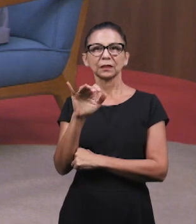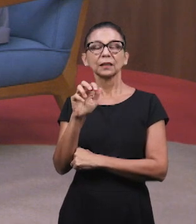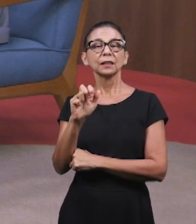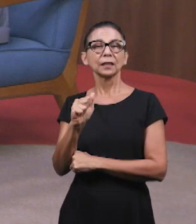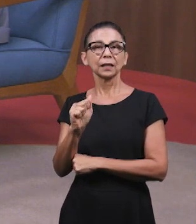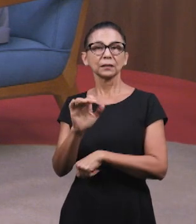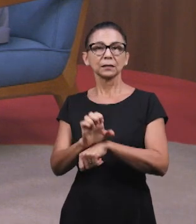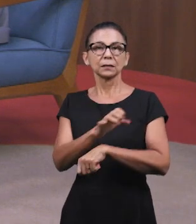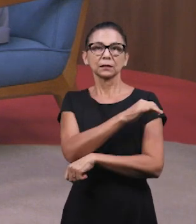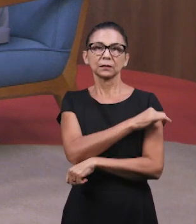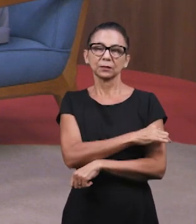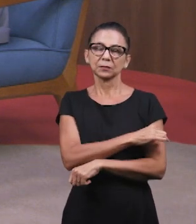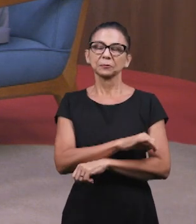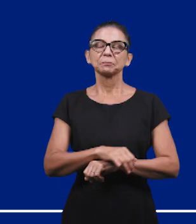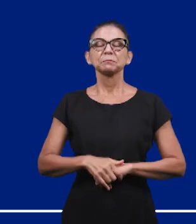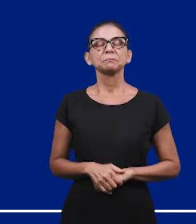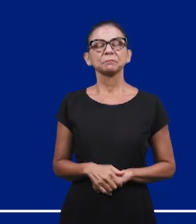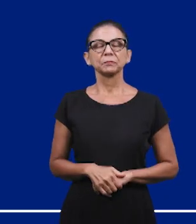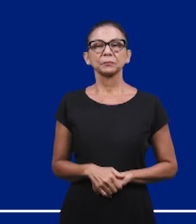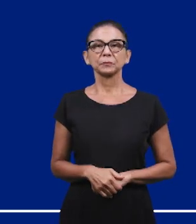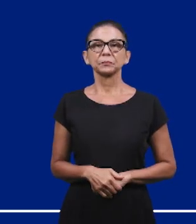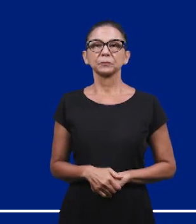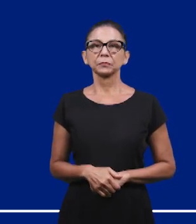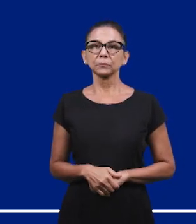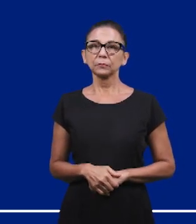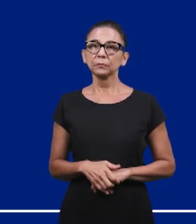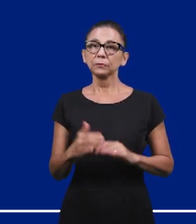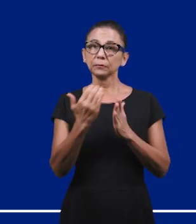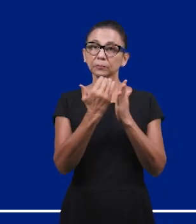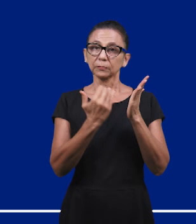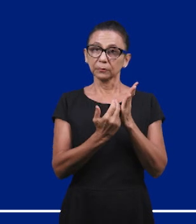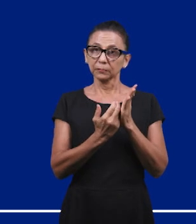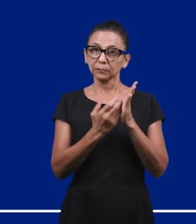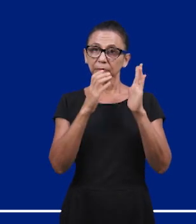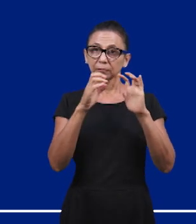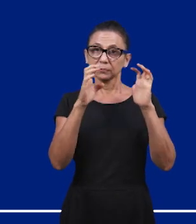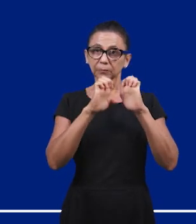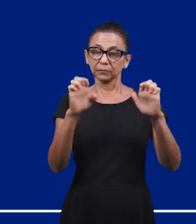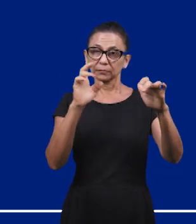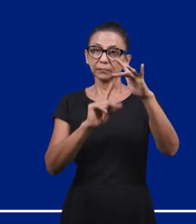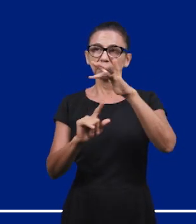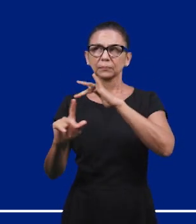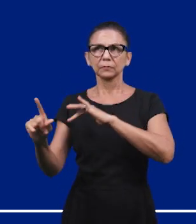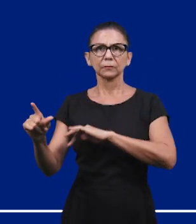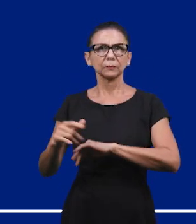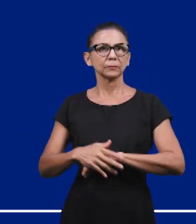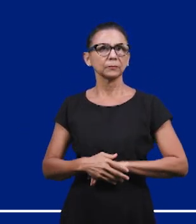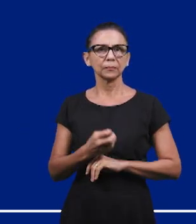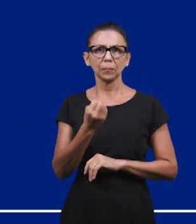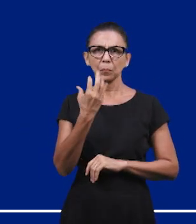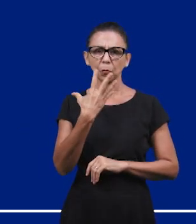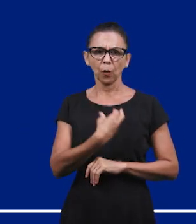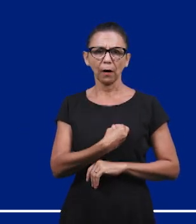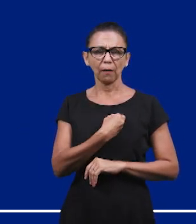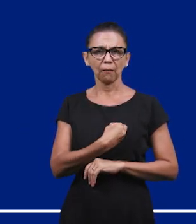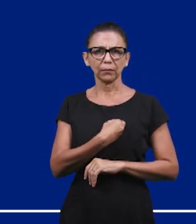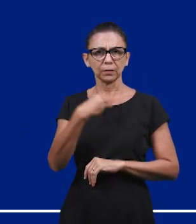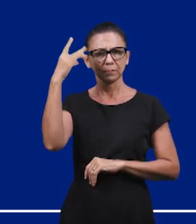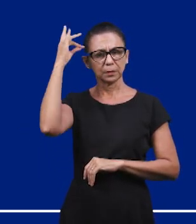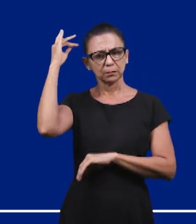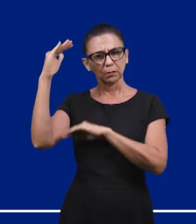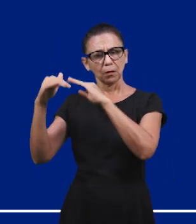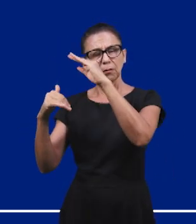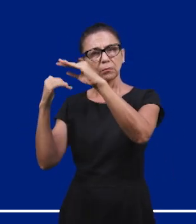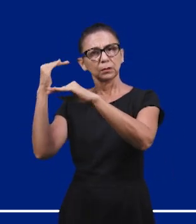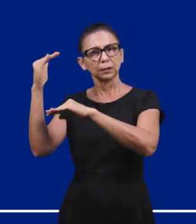Rio de Janeiro, capitale, qui nous a dit la programmation dans l'ensemble de l'Évangile éternel est très édifiant pour ceux qui sont intéressés